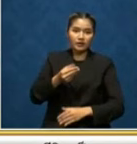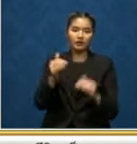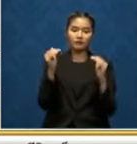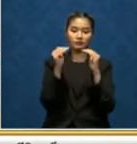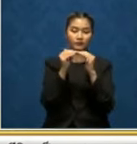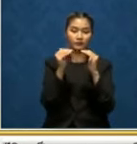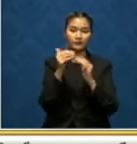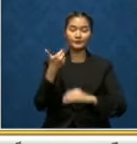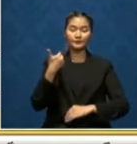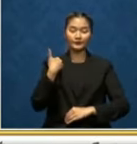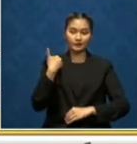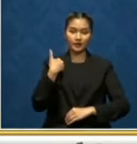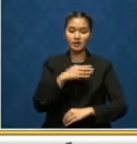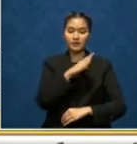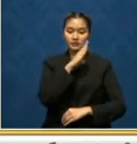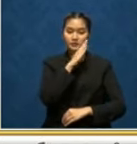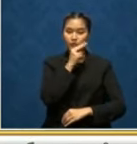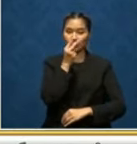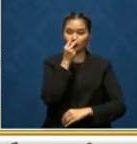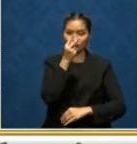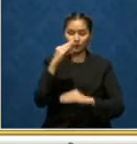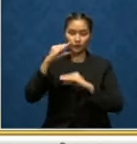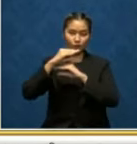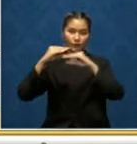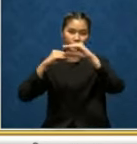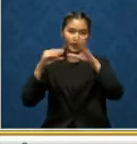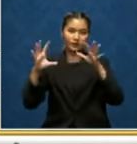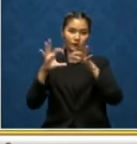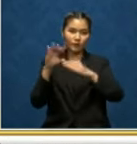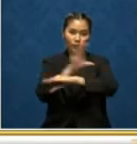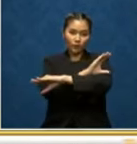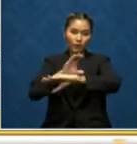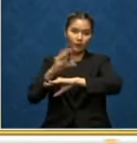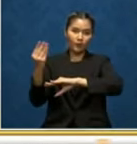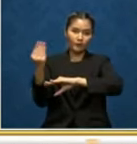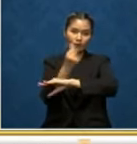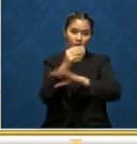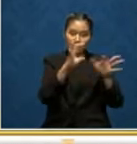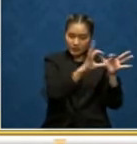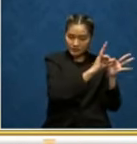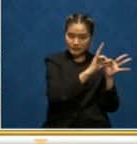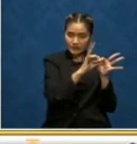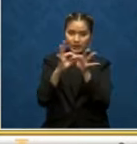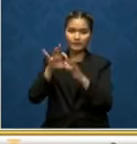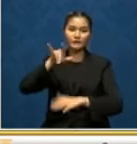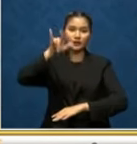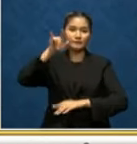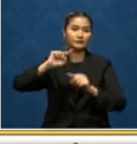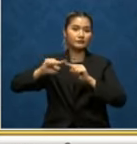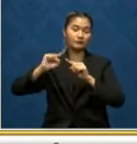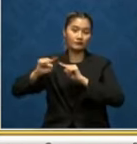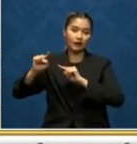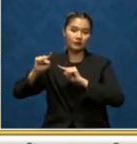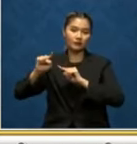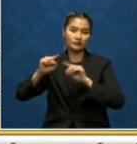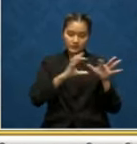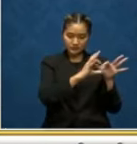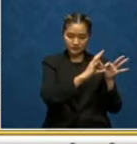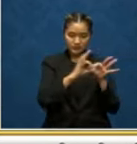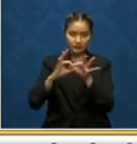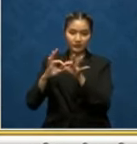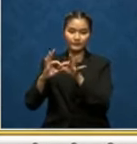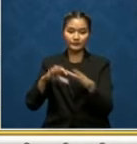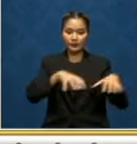คะถ้าเราเข้าไปดูในโครงการรถไฟความเร็วสูงเชื่อม 3สนามบินจากดอนเมืองสุวรรณภูมิไปจนถึงอู่ตะเภานะคะท่าน